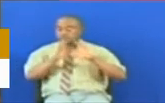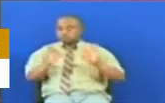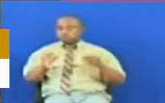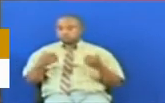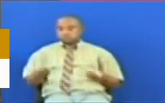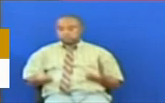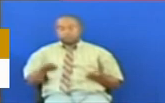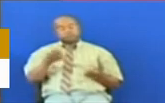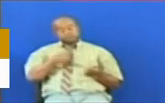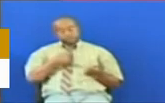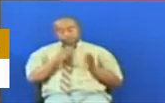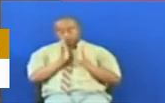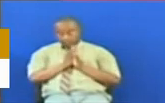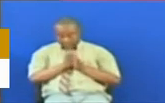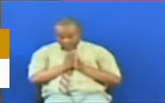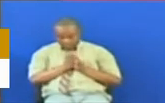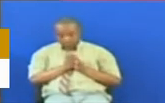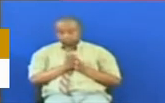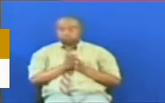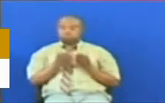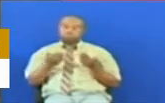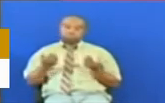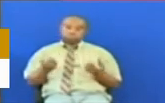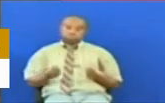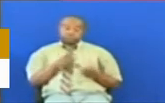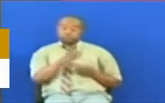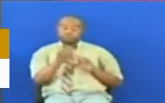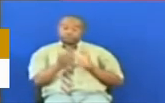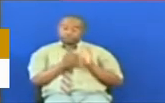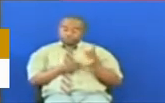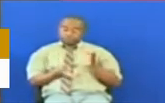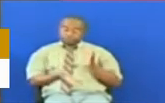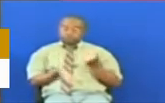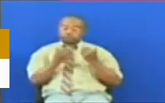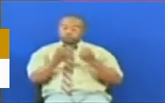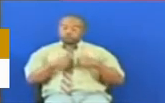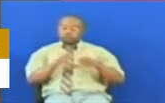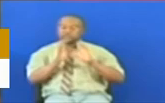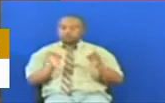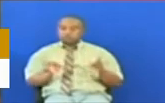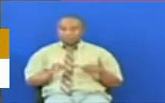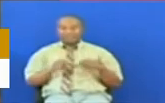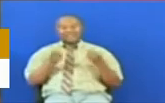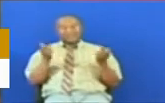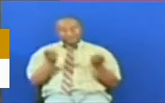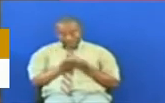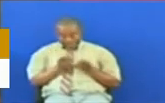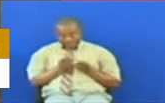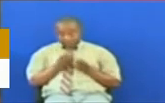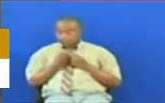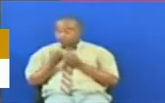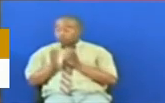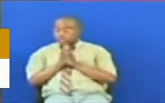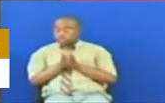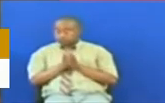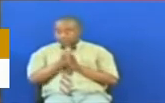naombea kwamba sheria hii naiombea tuende tukaitekeleze vizuri, na vile vile shukrani za pekee katika kipindi